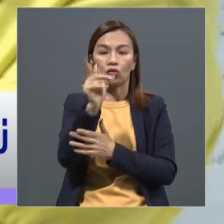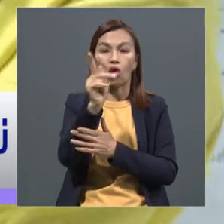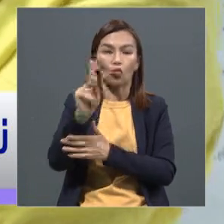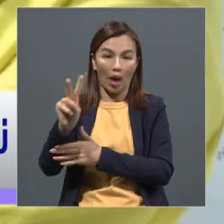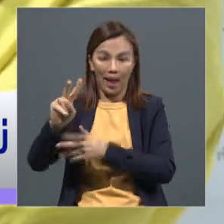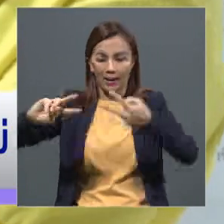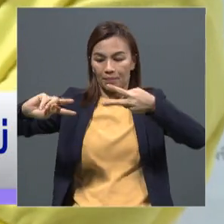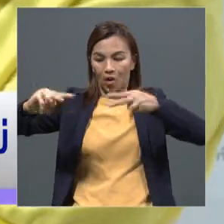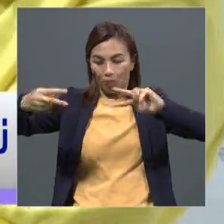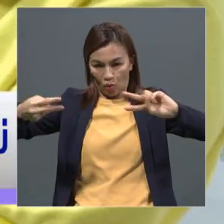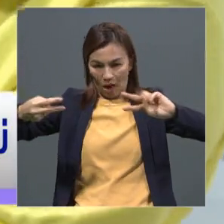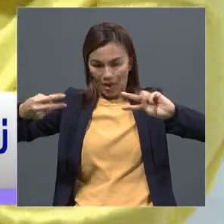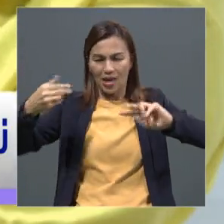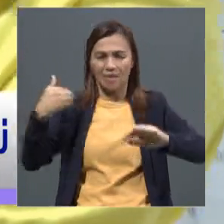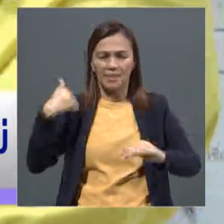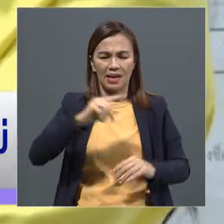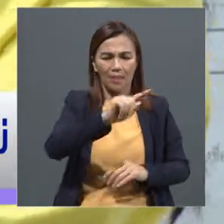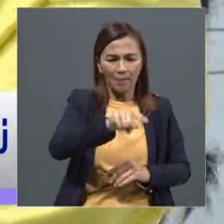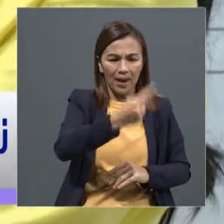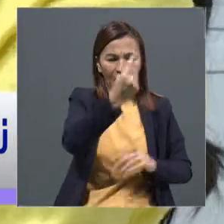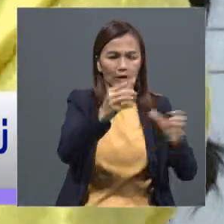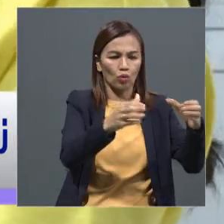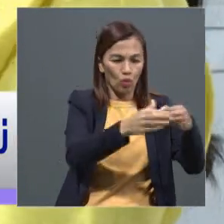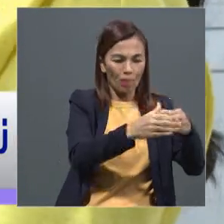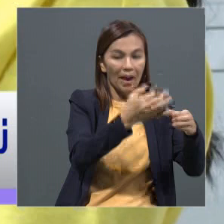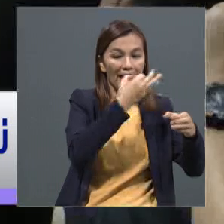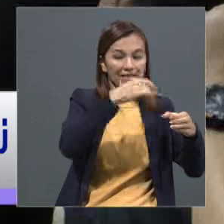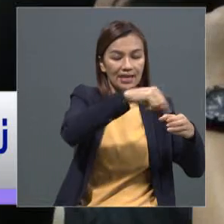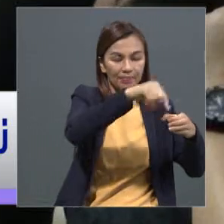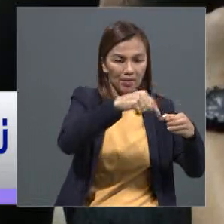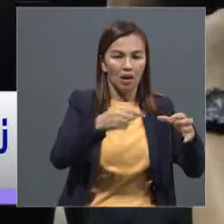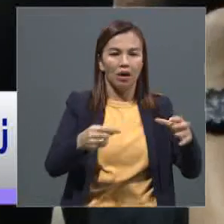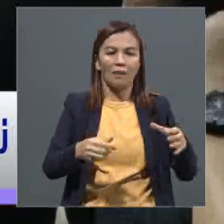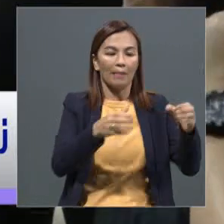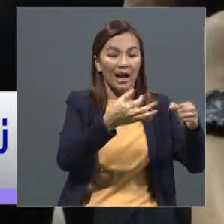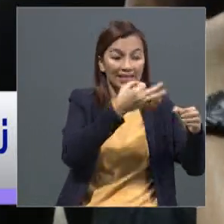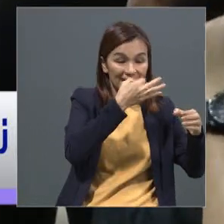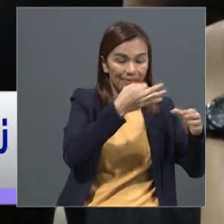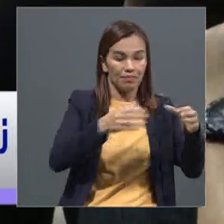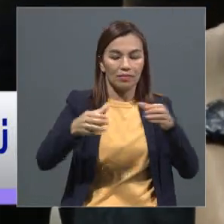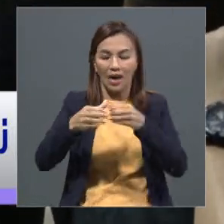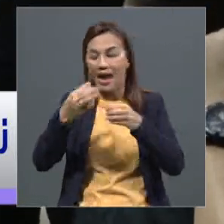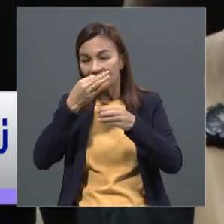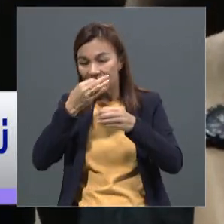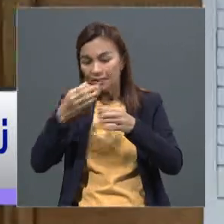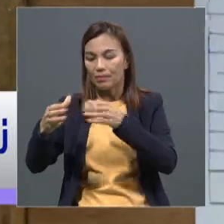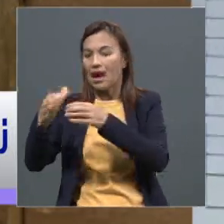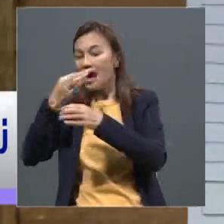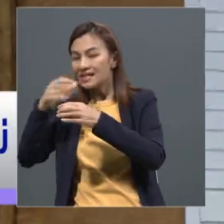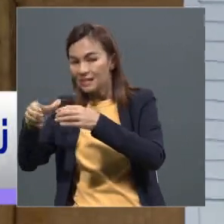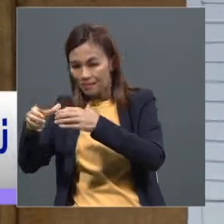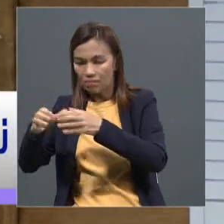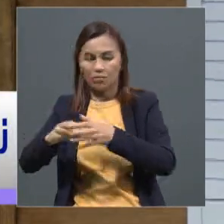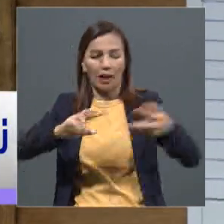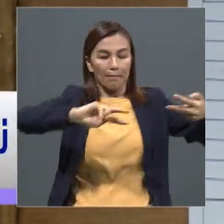ไขว้คือมันจะมีรอบเลือกในกลุ่มเดียวกันกับรอบเลือกไขว้นะรอบเลือกไขว้ก็จะมีหลายสายใช่มั้ยฮะนับเฉพาะของ